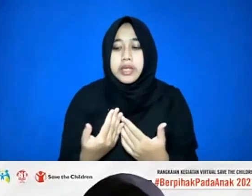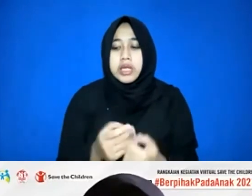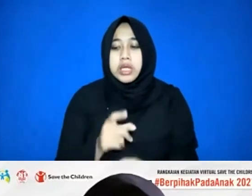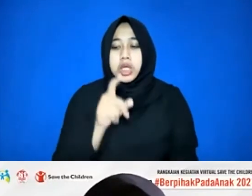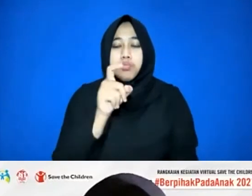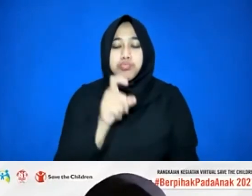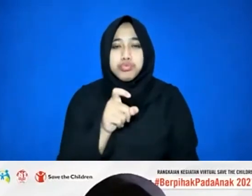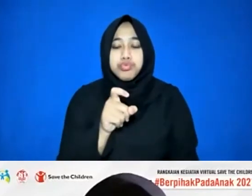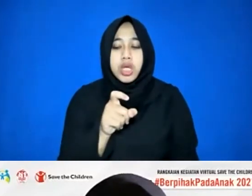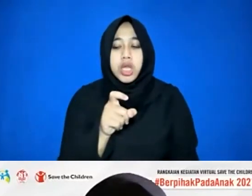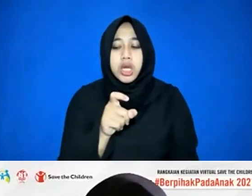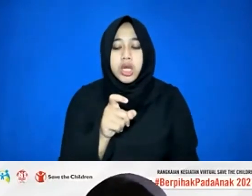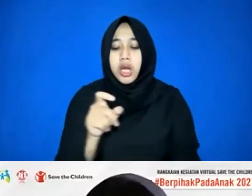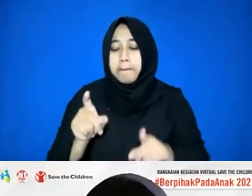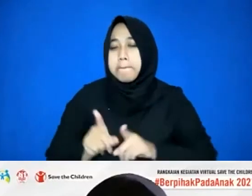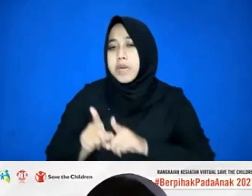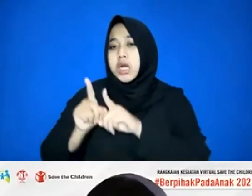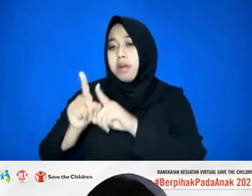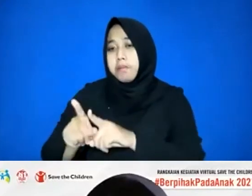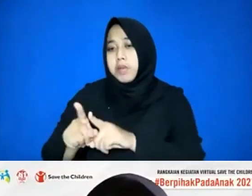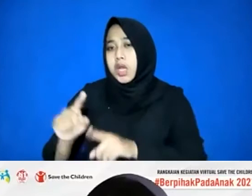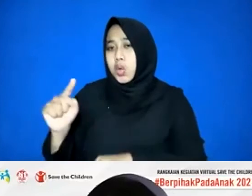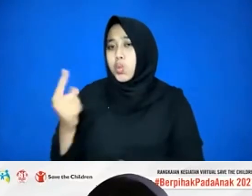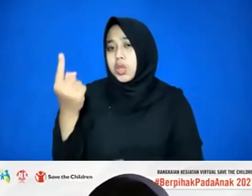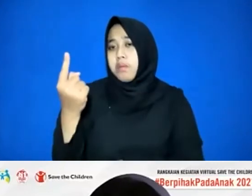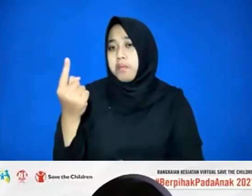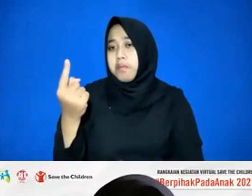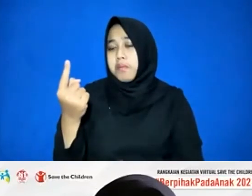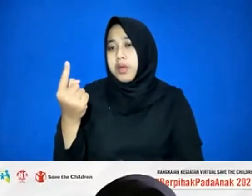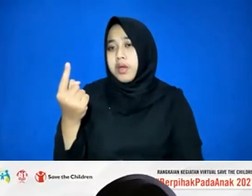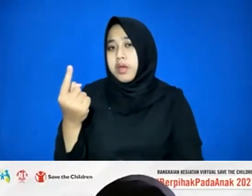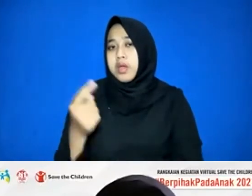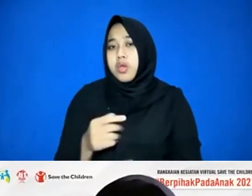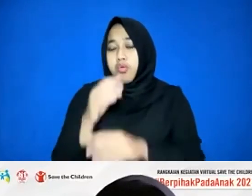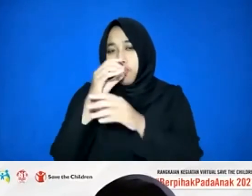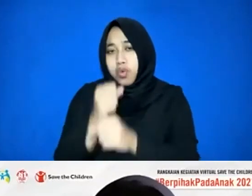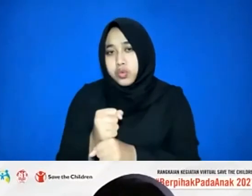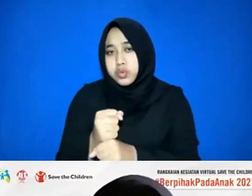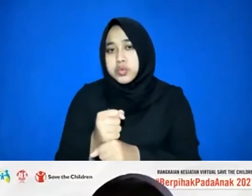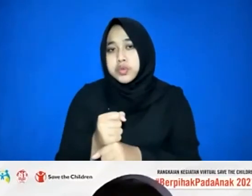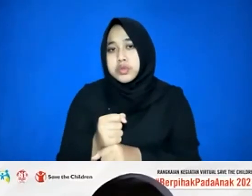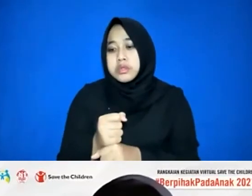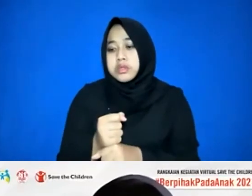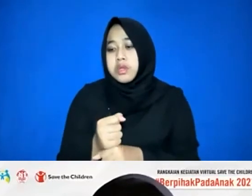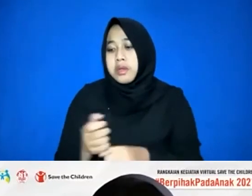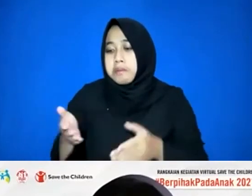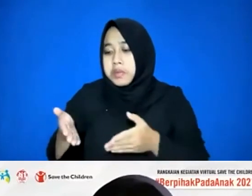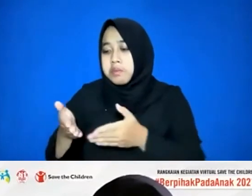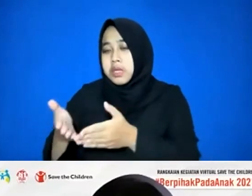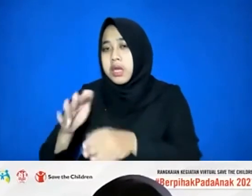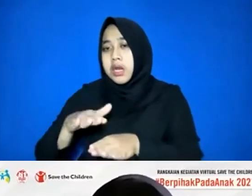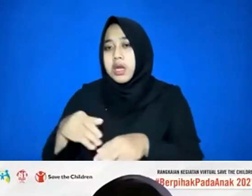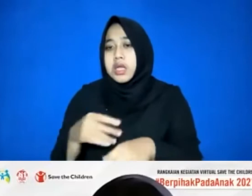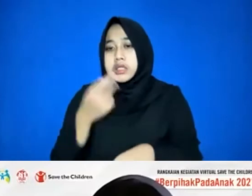kebutuhan pendampingan itu yang utama diperlukan aja dulu, fokus kepada pendampingan ke anak-anak, jaga psikisnya anak untuk